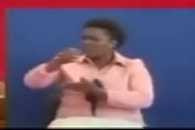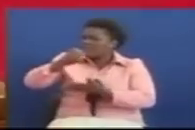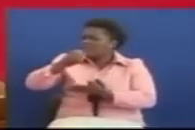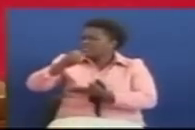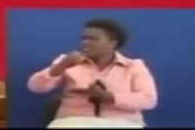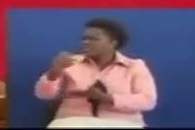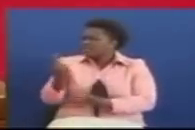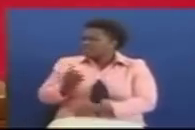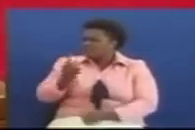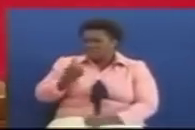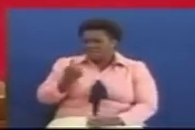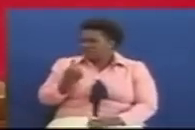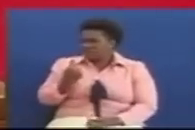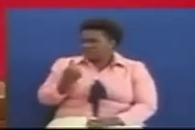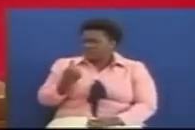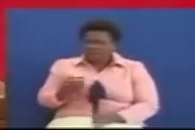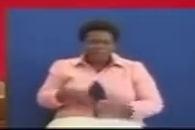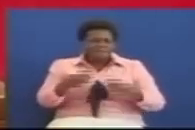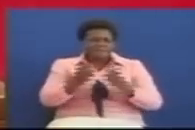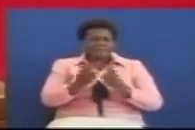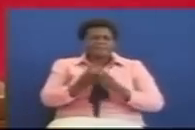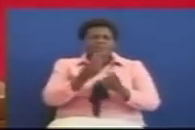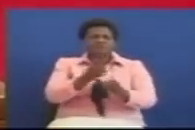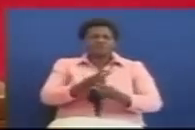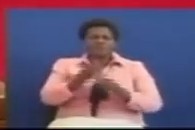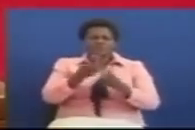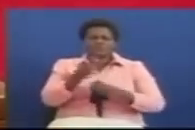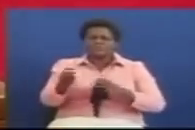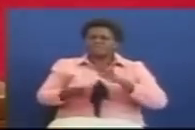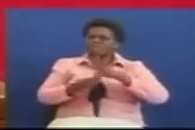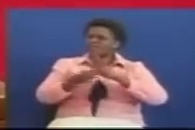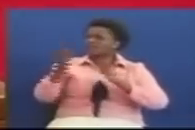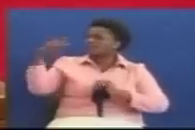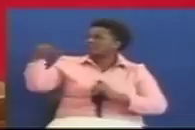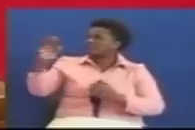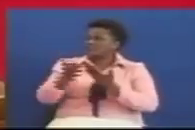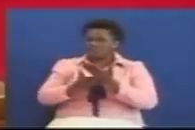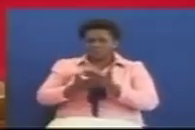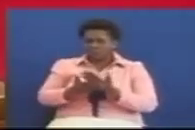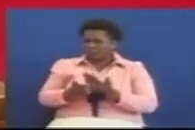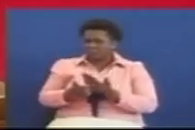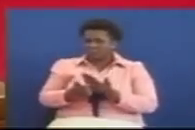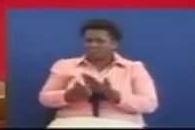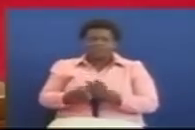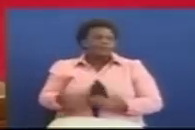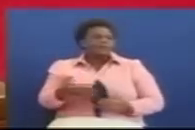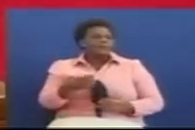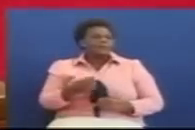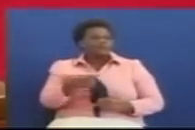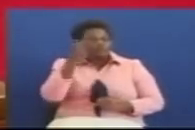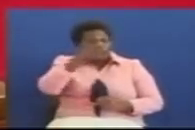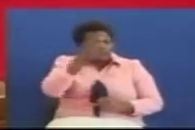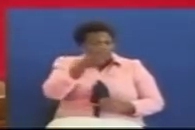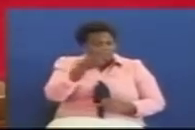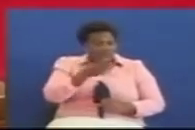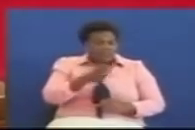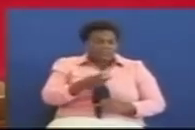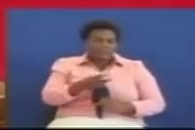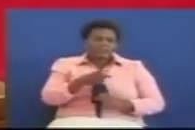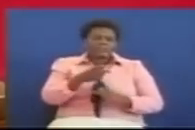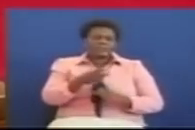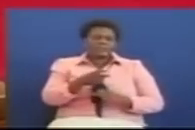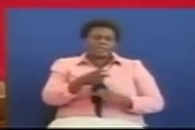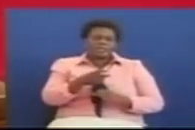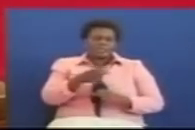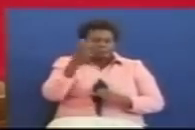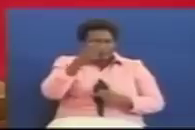pia badala ya kusubiri fedha za washirika wa maendeleo kutoka nje ya nchi, tumezielekeza benki yetu ya maendeleo ya kilimo kuja